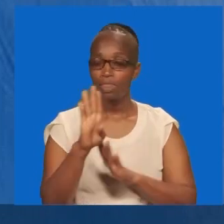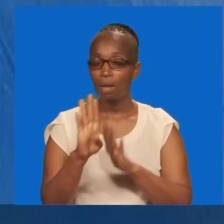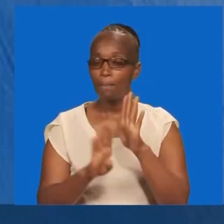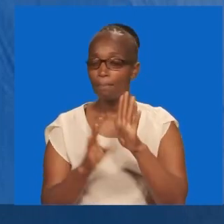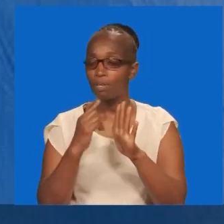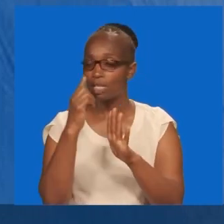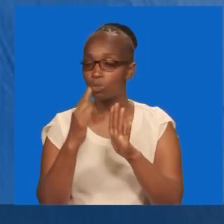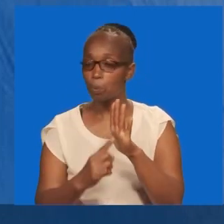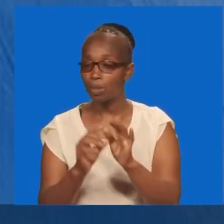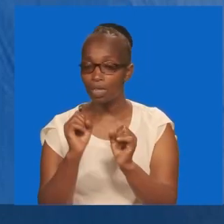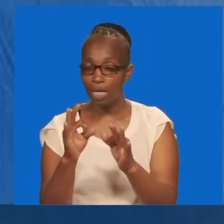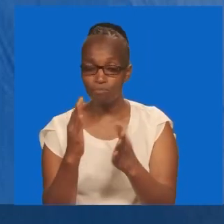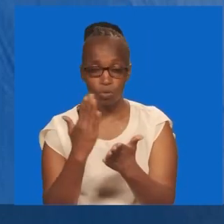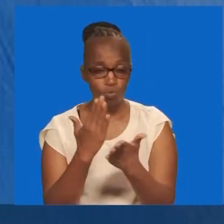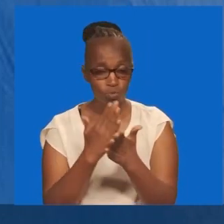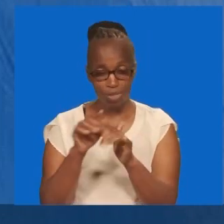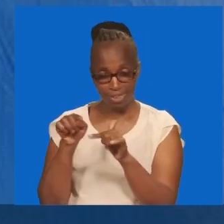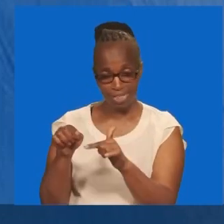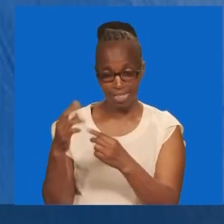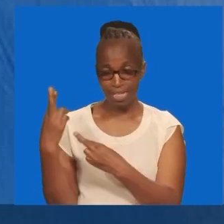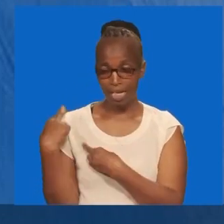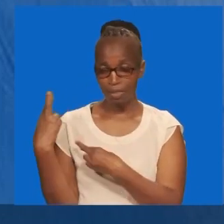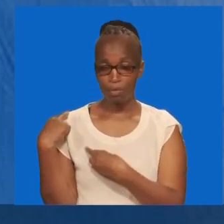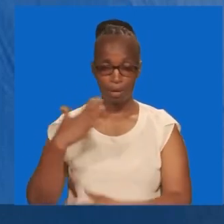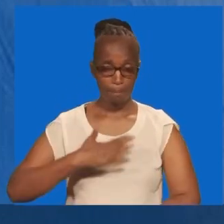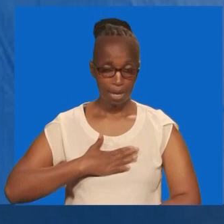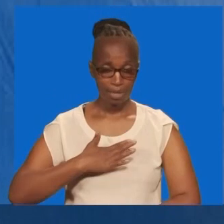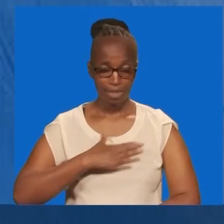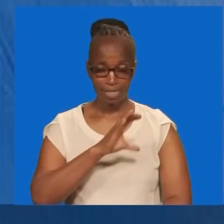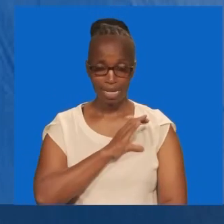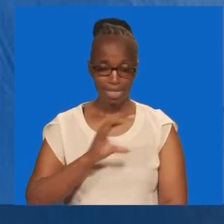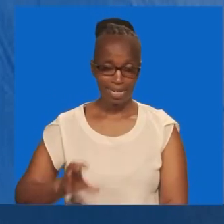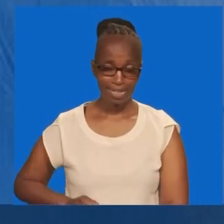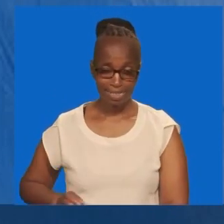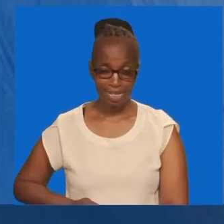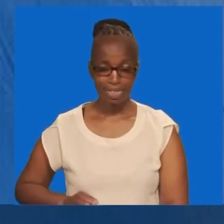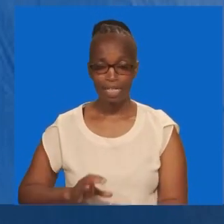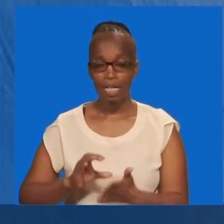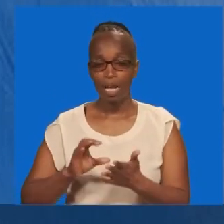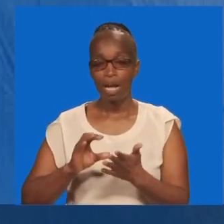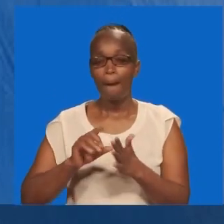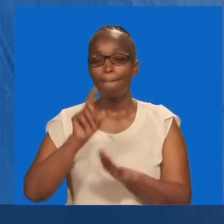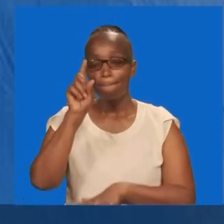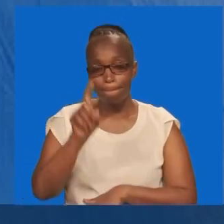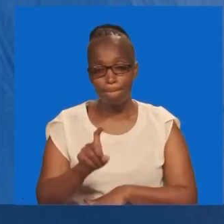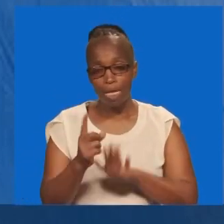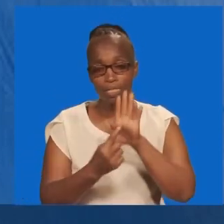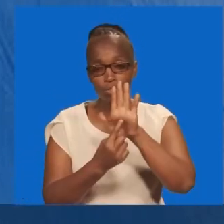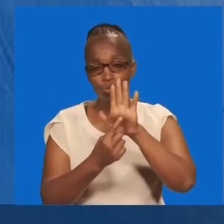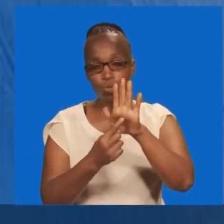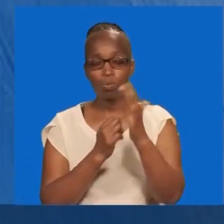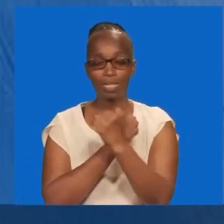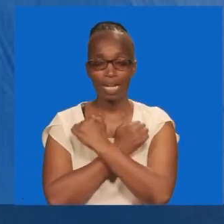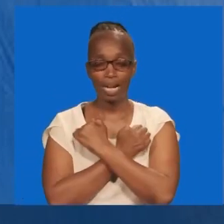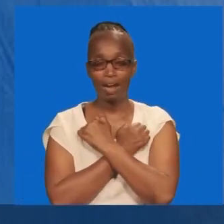ya kwamba ikiwa ni jukumu langu kama wa Kristo, kama Mkristo, kama muumini, kama believer,